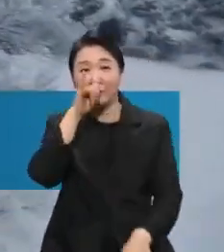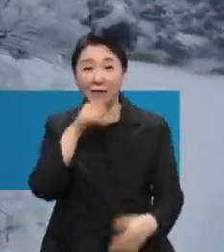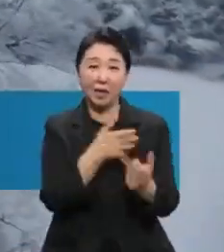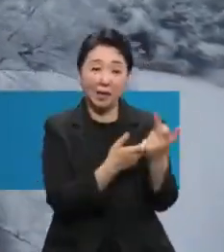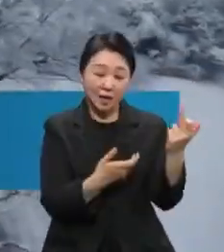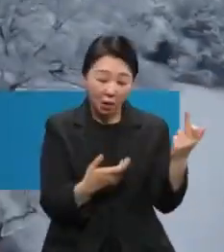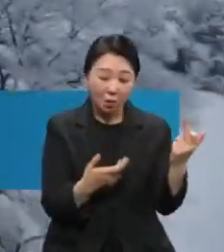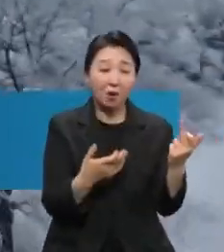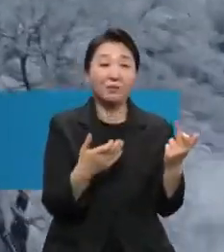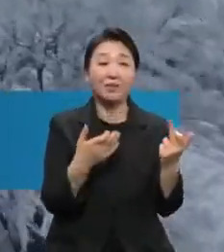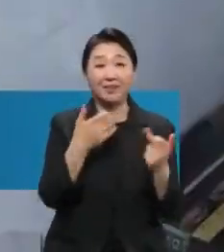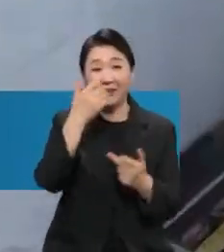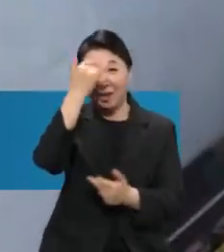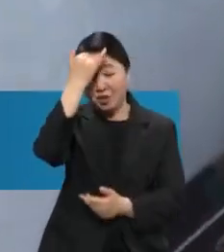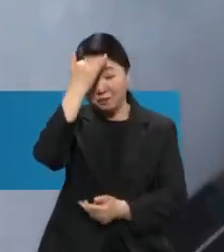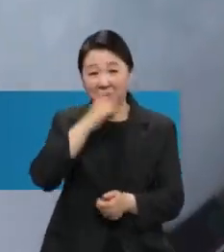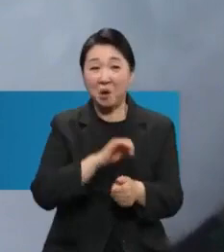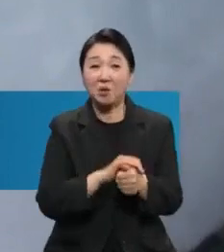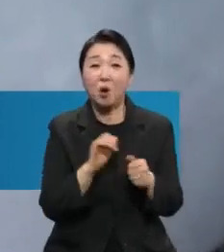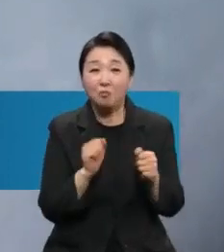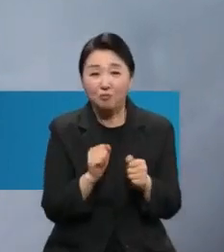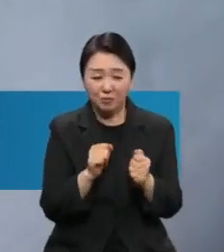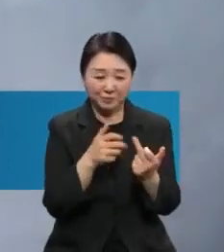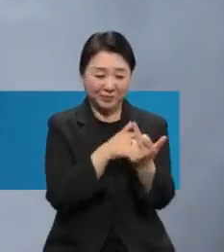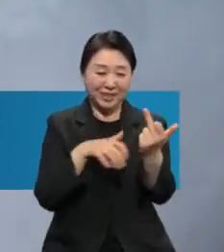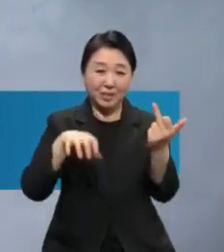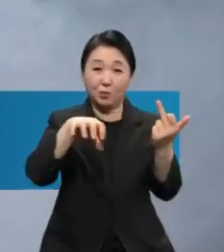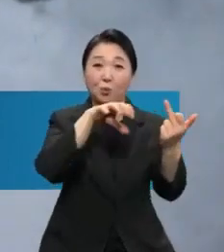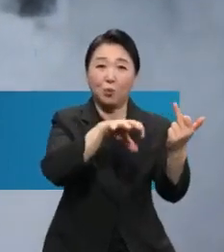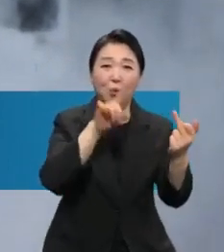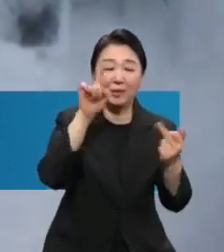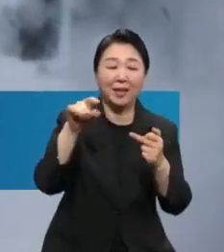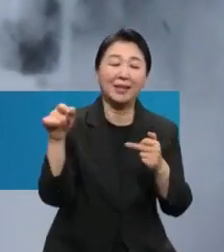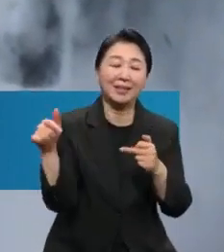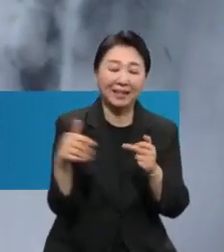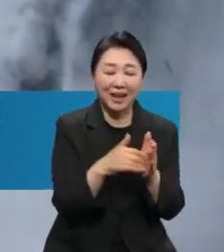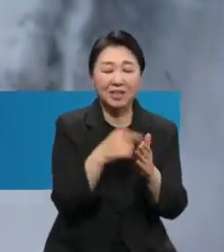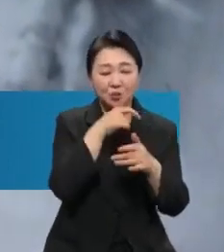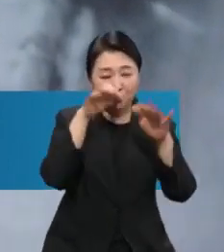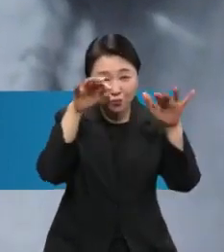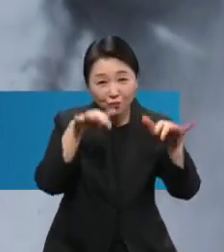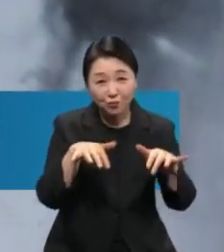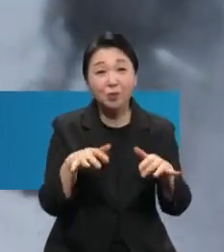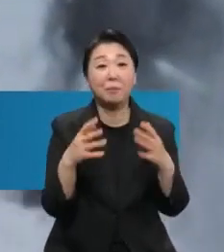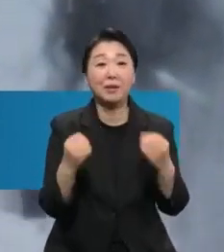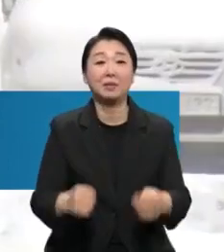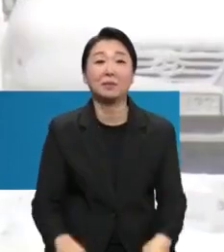영동과 경북 북부 동해안, 경북 북동 산지는 내일까지 매우 많은 눈이 내리겠습니다.